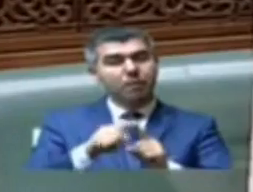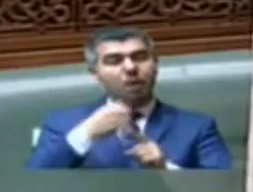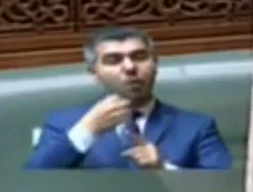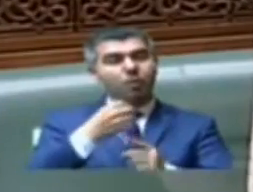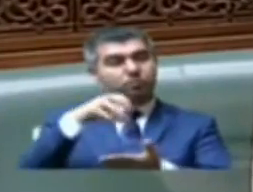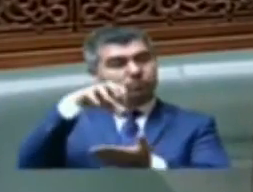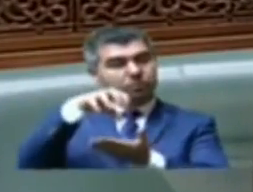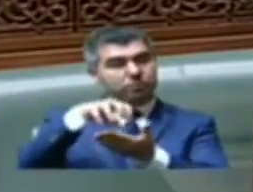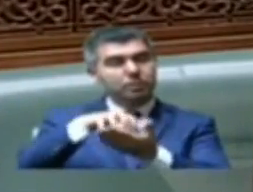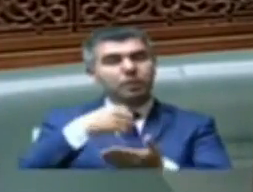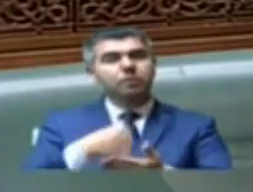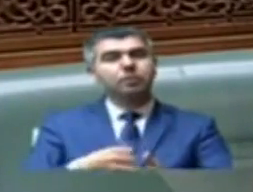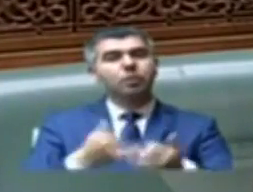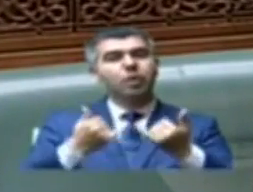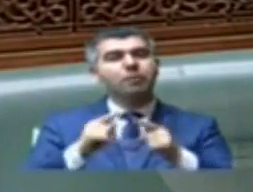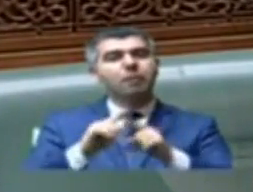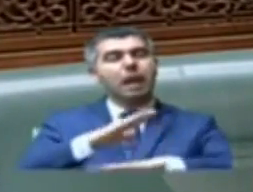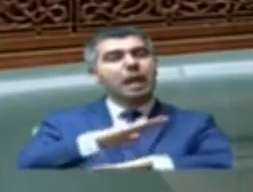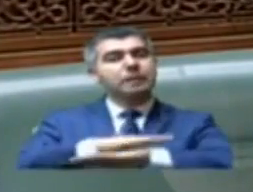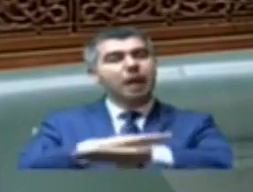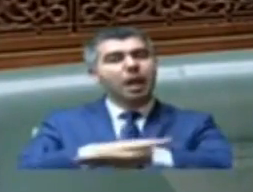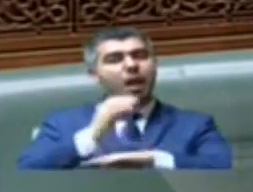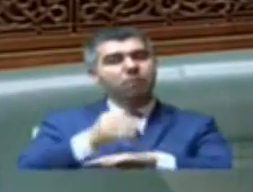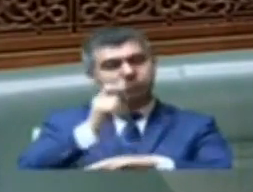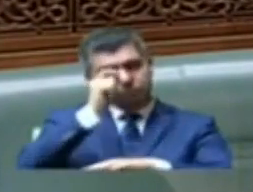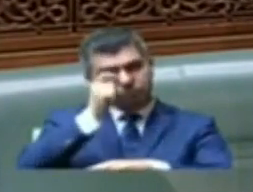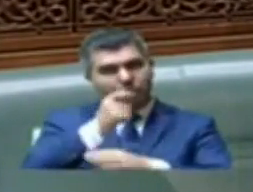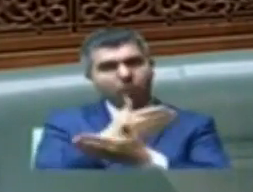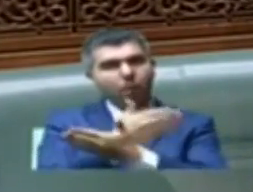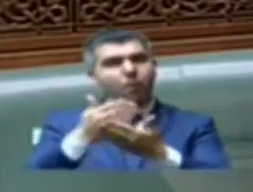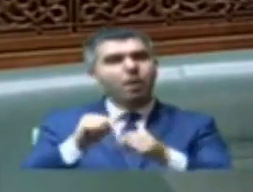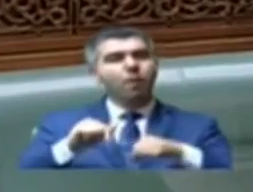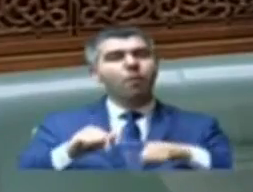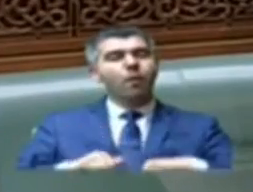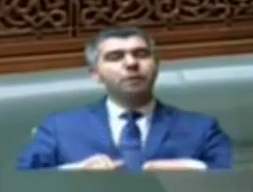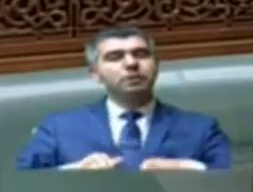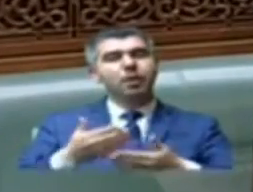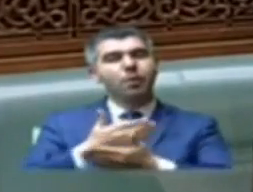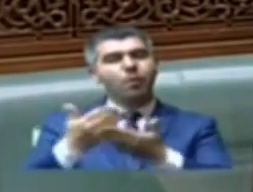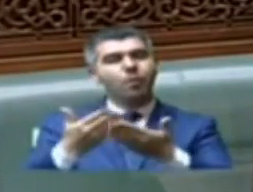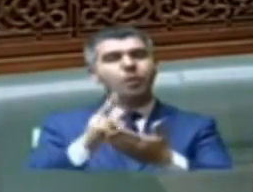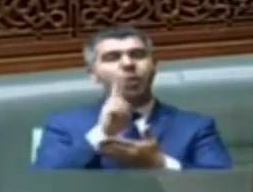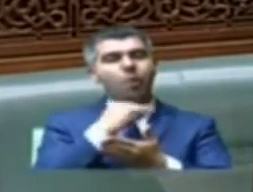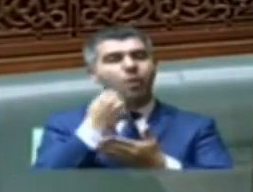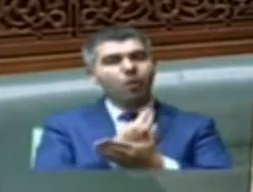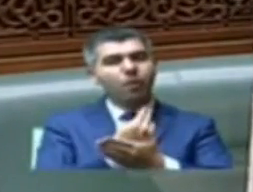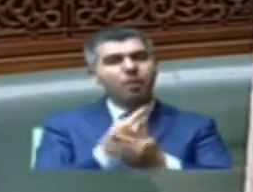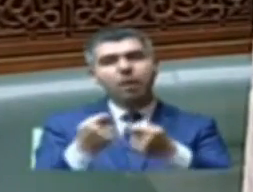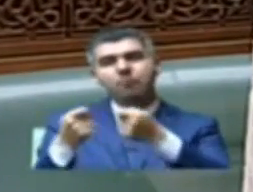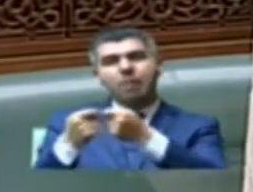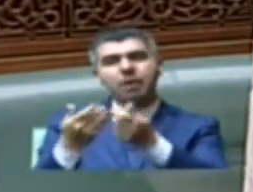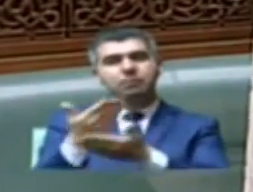القبة يتحدثون بكل احترام وتقدير لأعضاء الحكومة ولزملائهم مع بعضهم